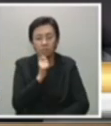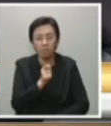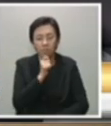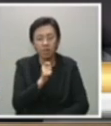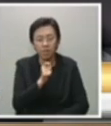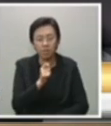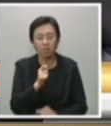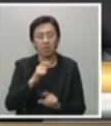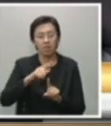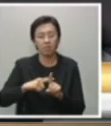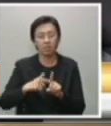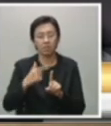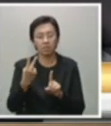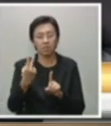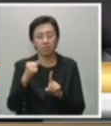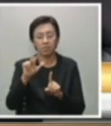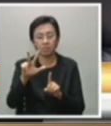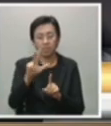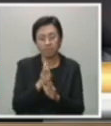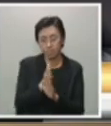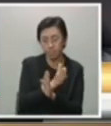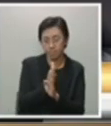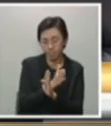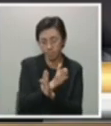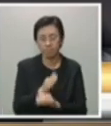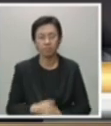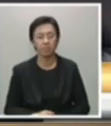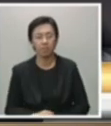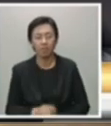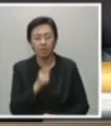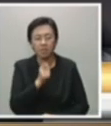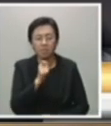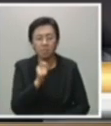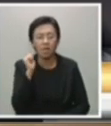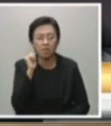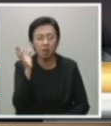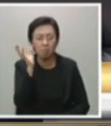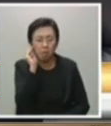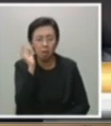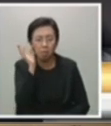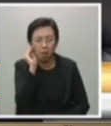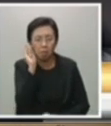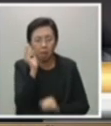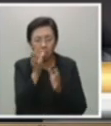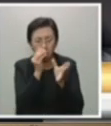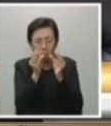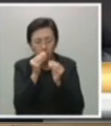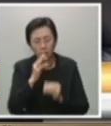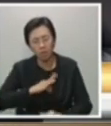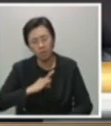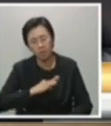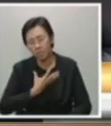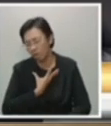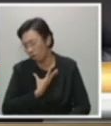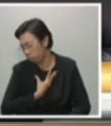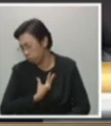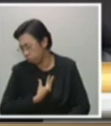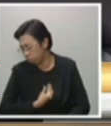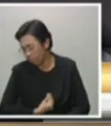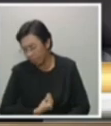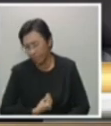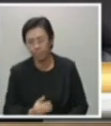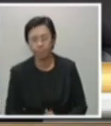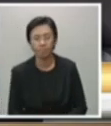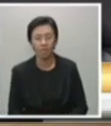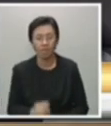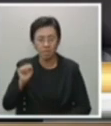ครับเมื่อวันที่13กุมภาพันธ์ที่ผ่านมาเศร้าใจครับท่านประธานท่านได้สั่งการไปยังกรม